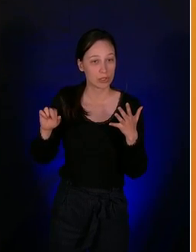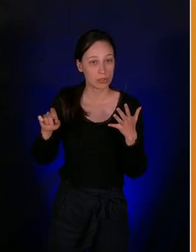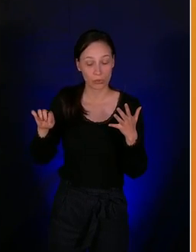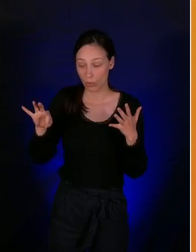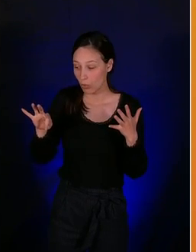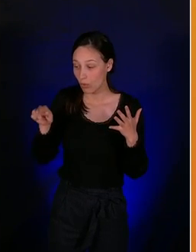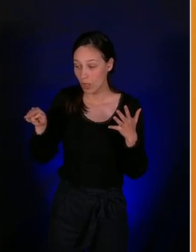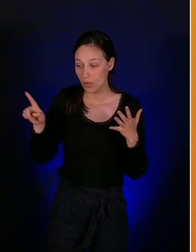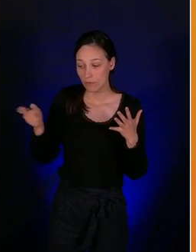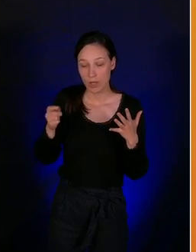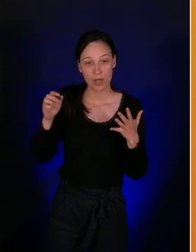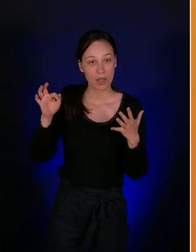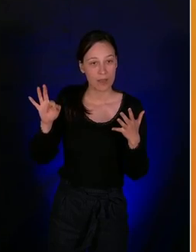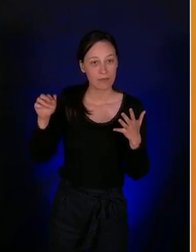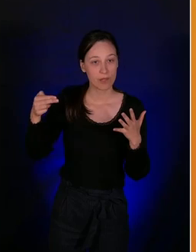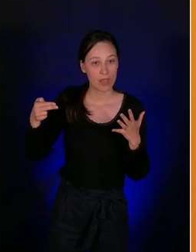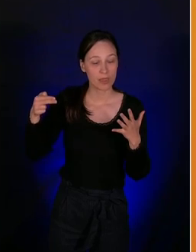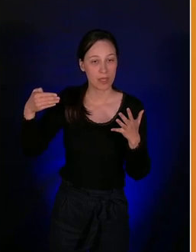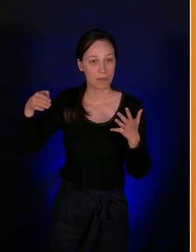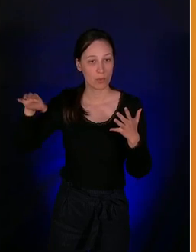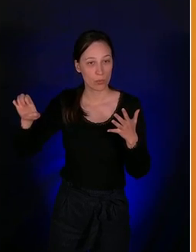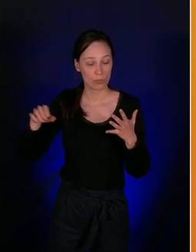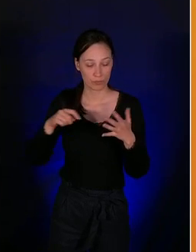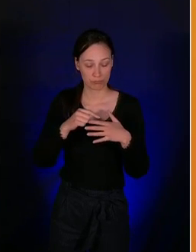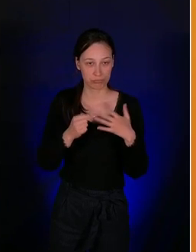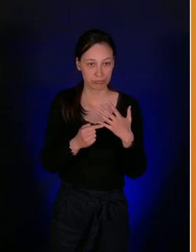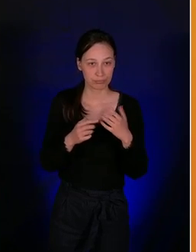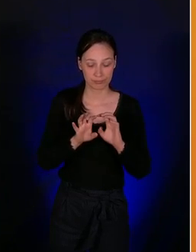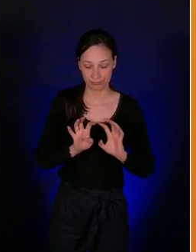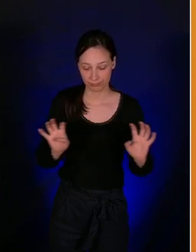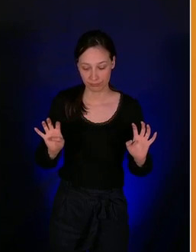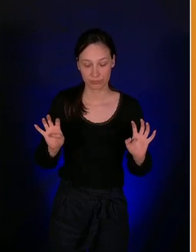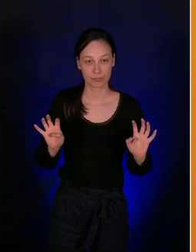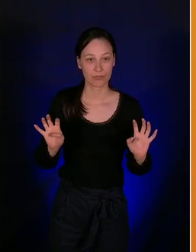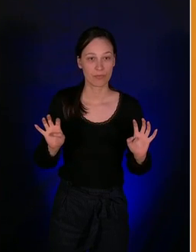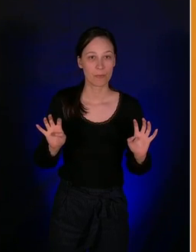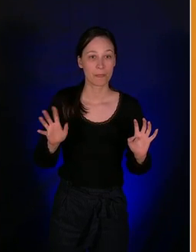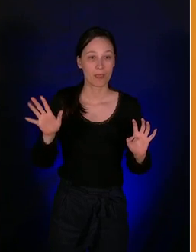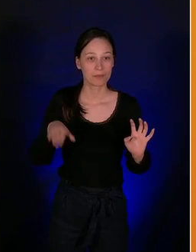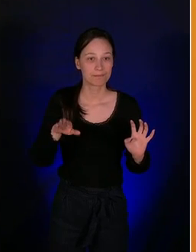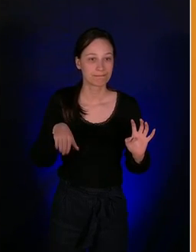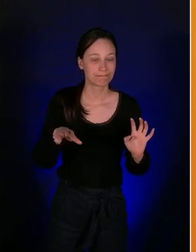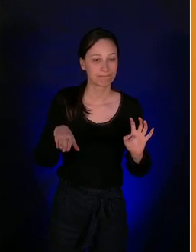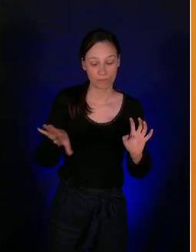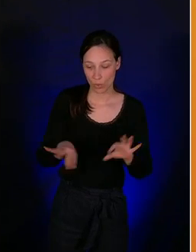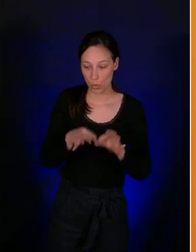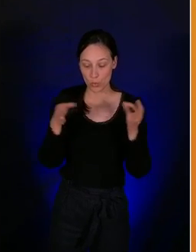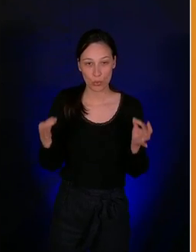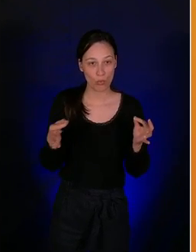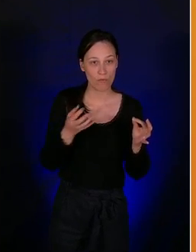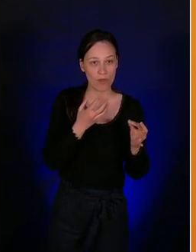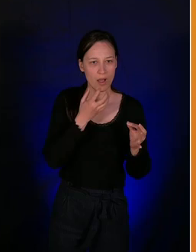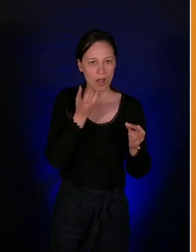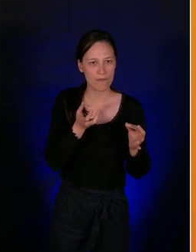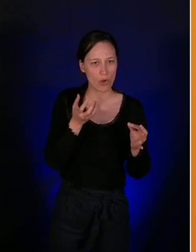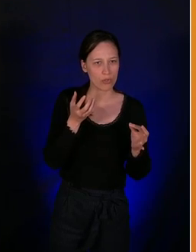FNME. Avant de passer aux interventions, une petite annonce. Un iPhone noir avec housse noire a été perdu